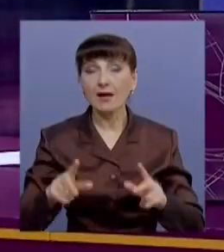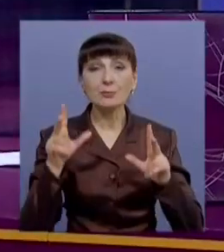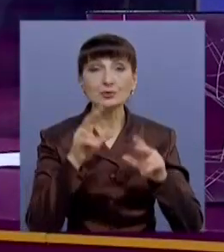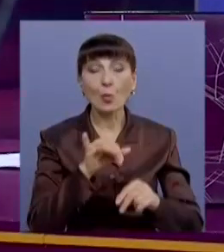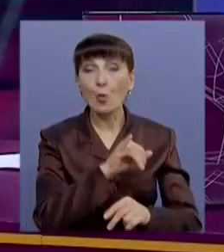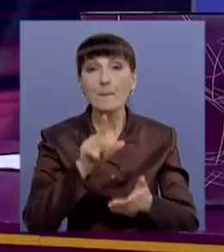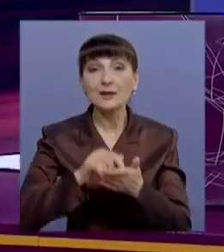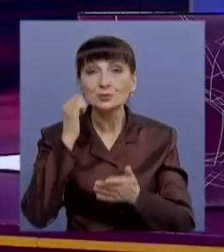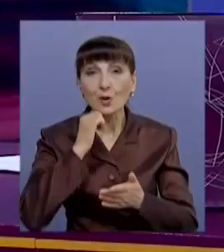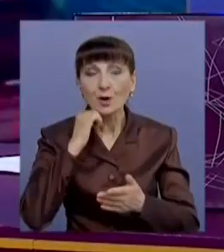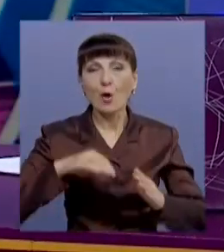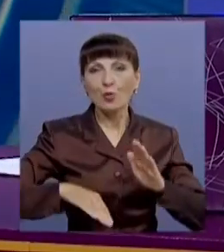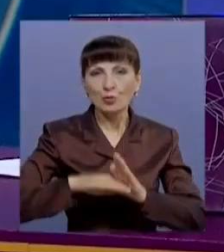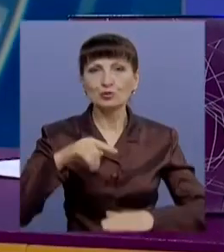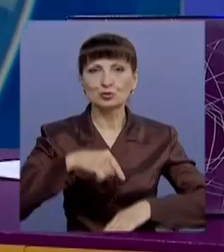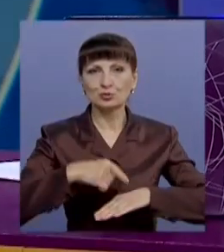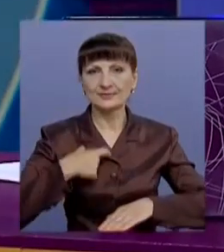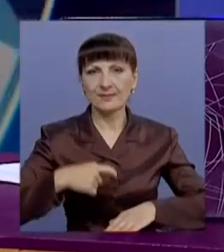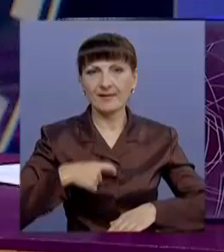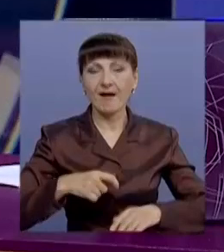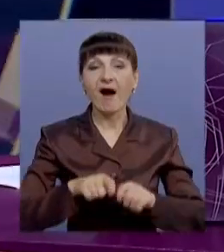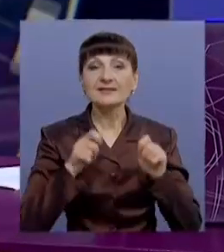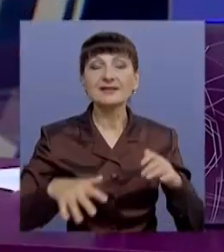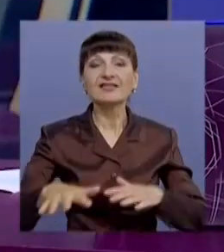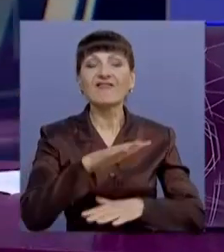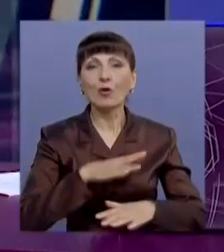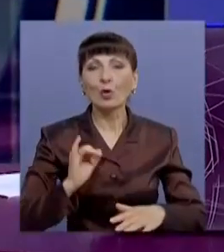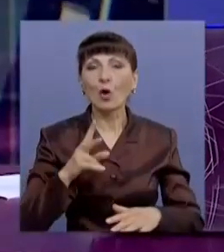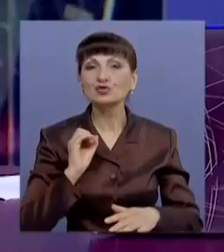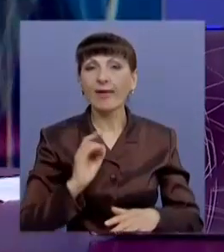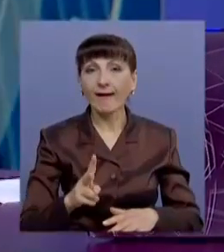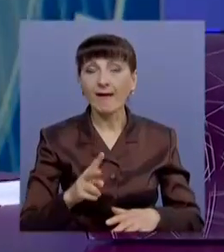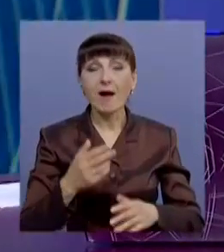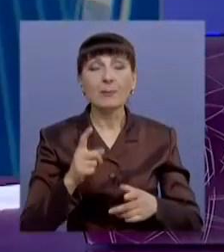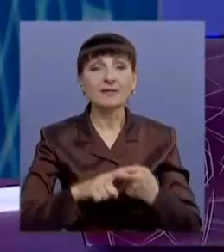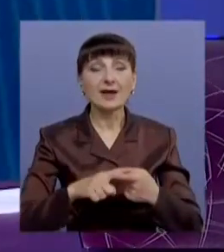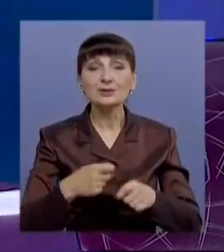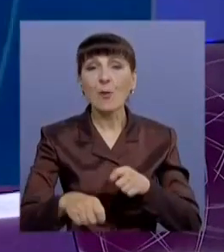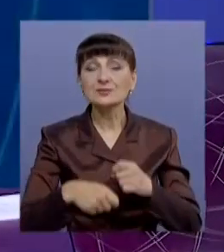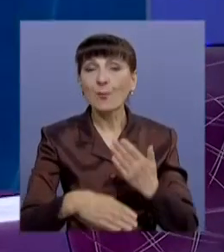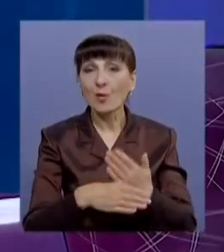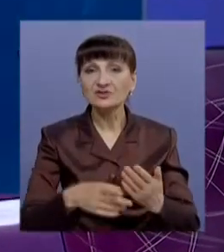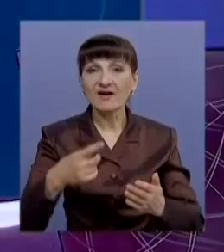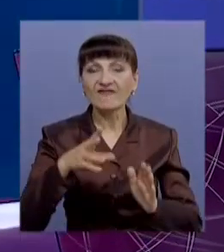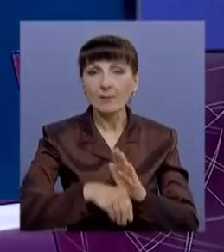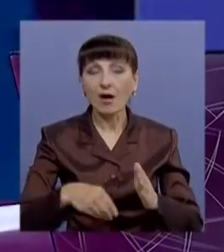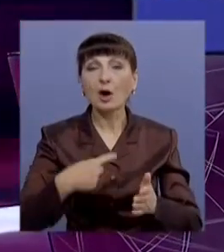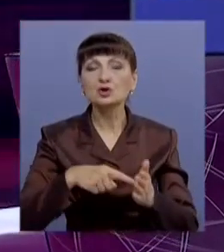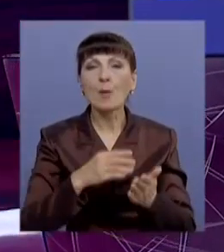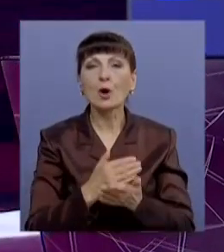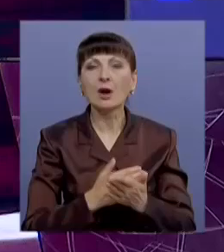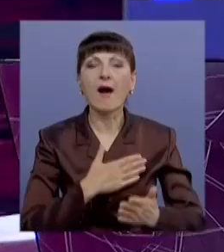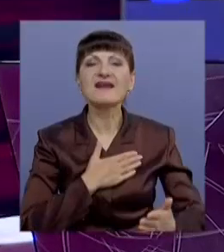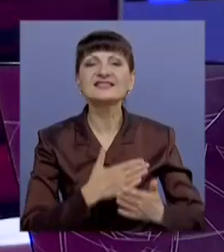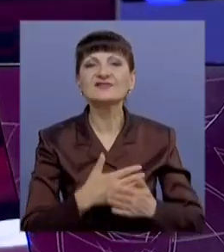у пенсионеров улучшится самочувствие. Открылся дворовый клуб «Кокжиек» благодаря спонсорской помощи в рамках городской программы «Активное